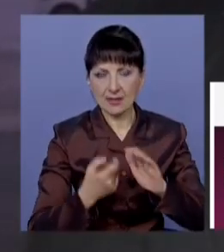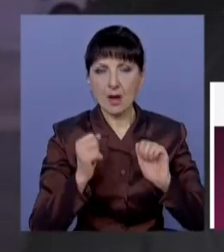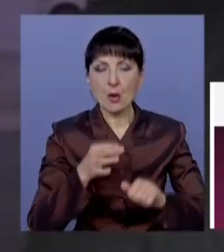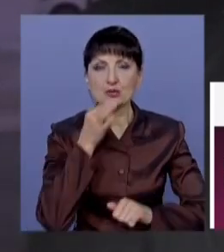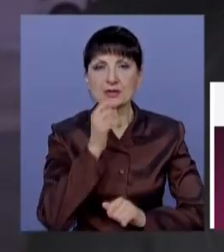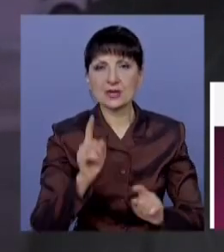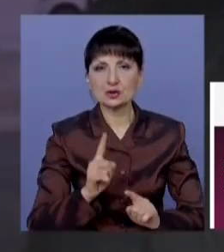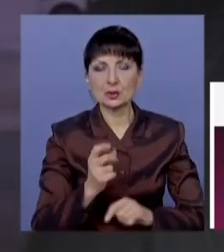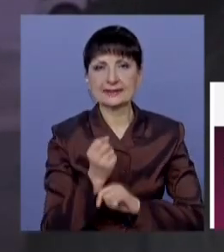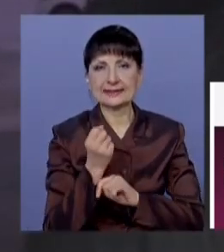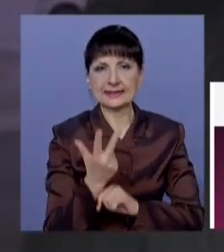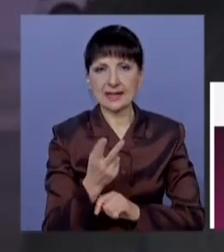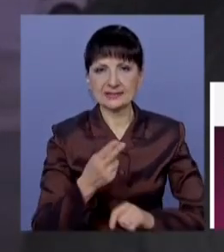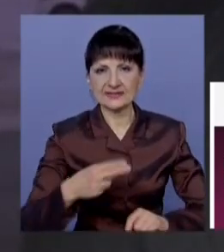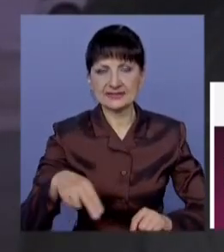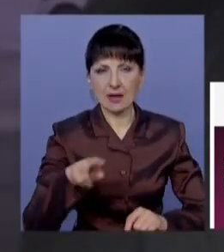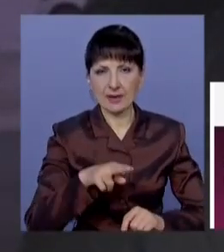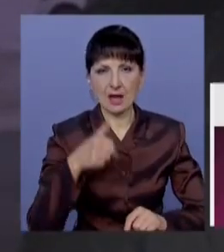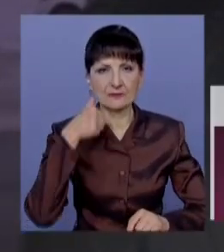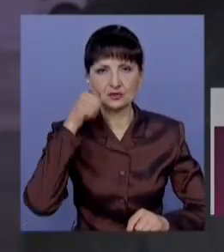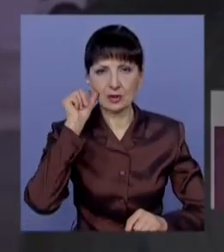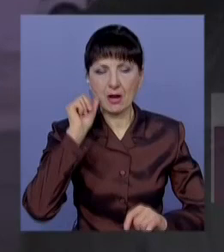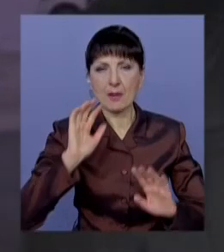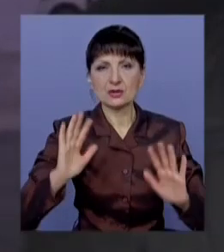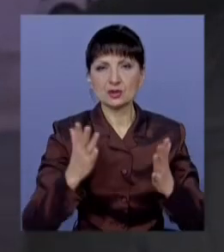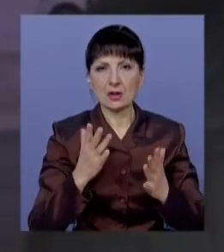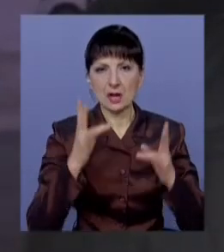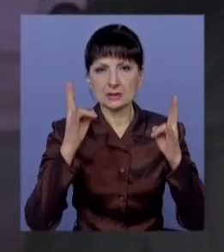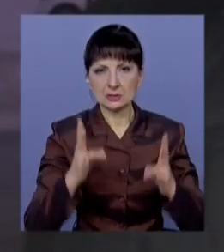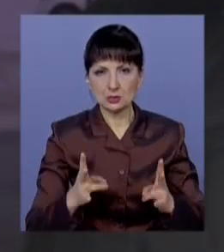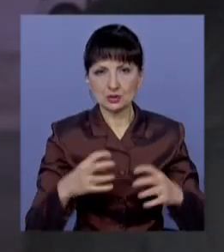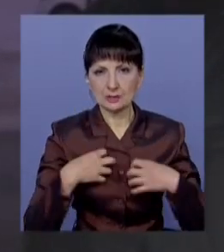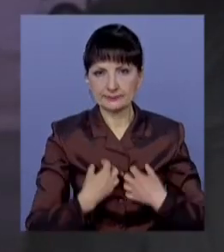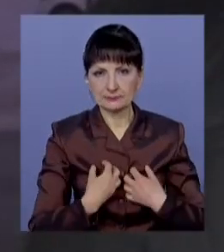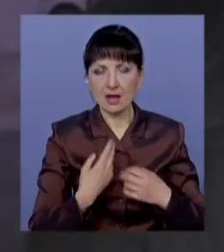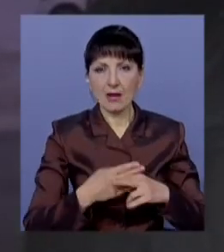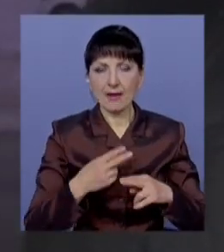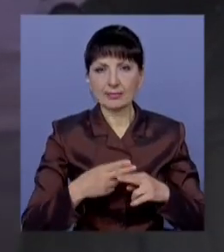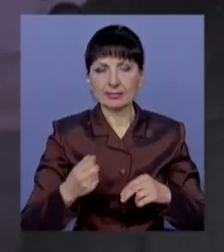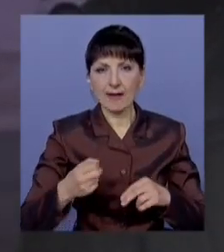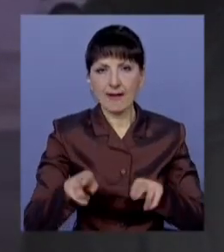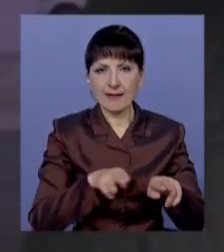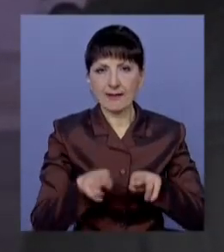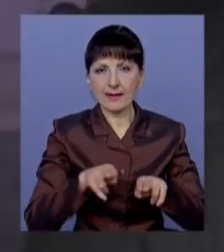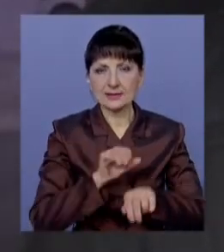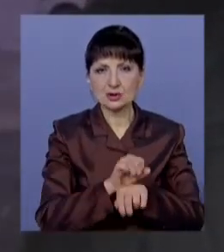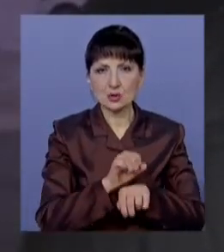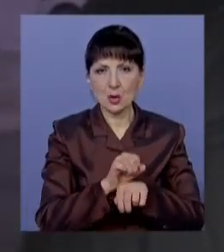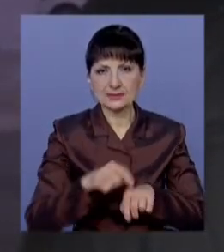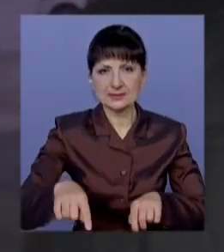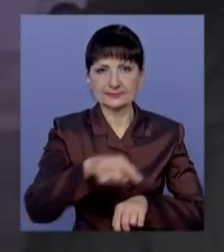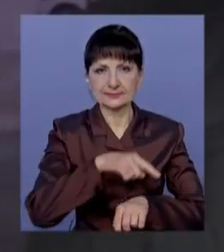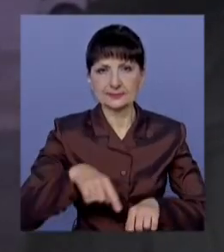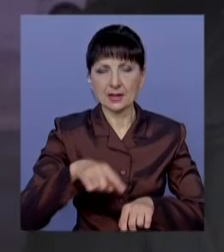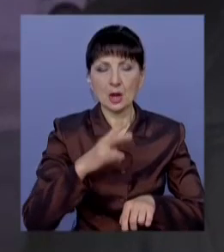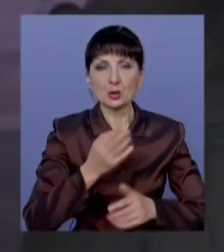что 13 декабря, то есть вчера, произошел несчастный случай. Это на перегоне Бель-Анрахай.